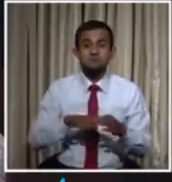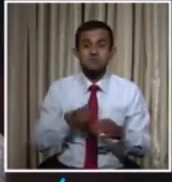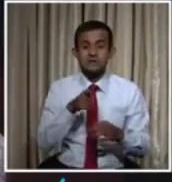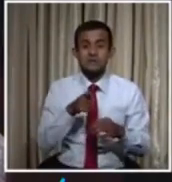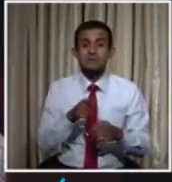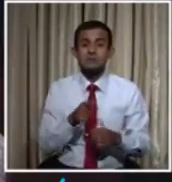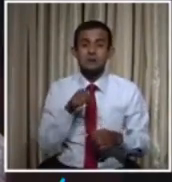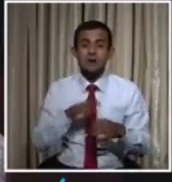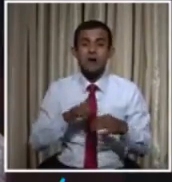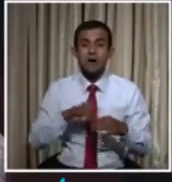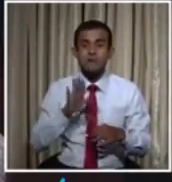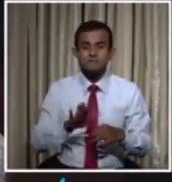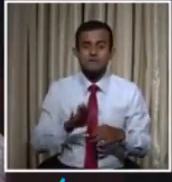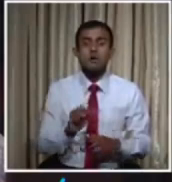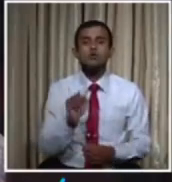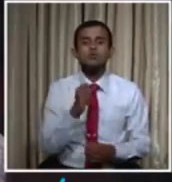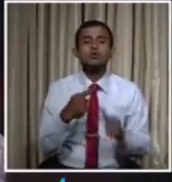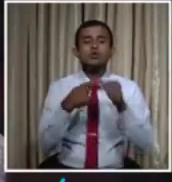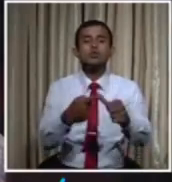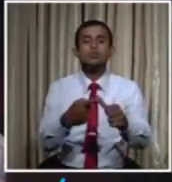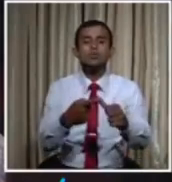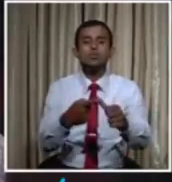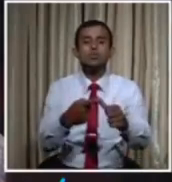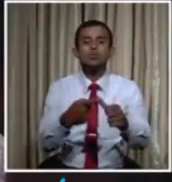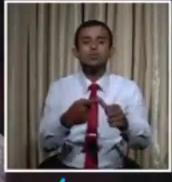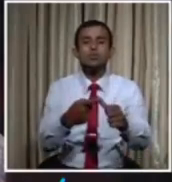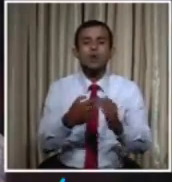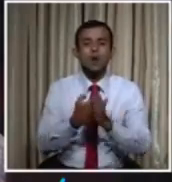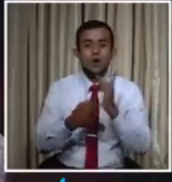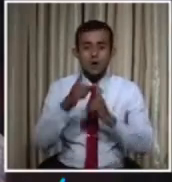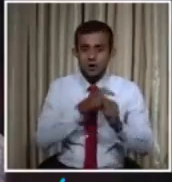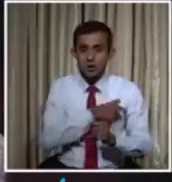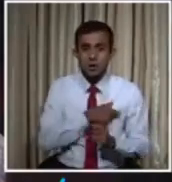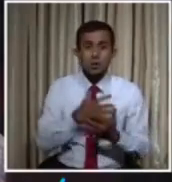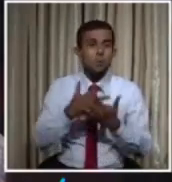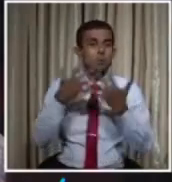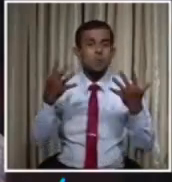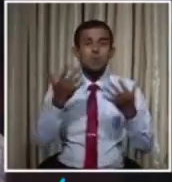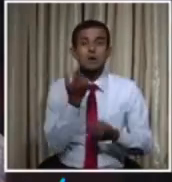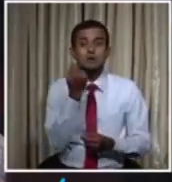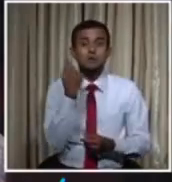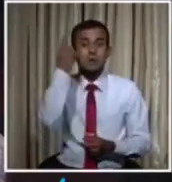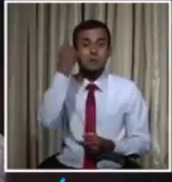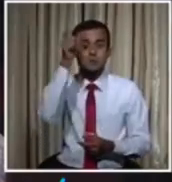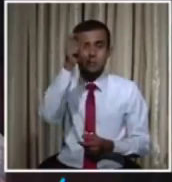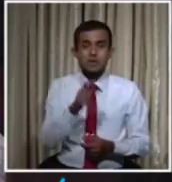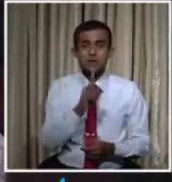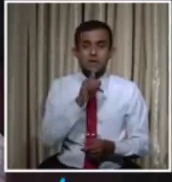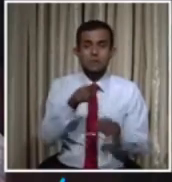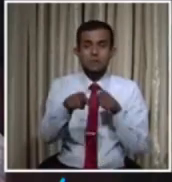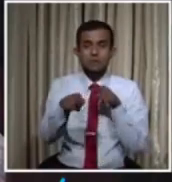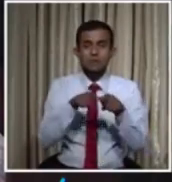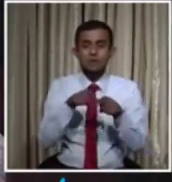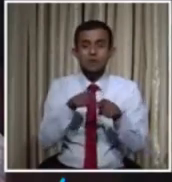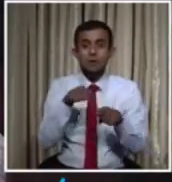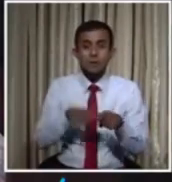තත්ත්වය මොකද්ද විසඳුම දරු කතානායකතුමනි බොහෝ ආර්ථික විද්‍යාඥයින් කියන ආකාරයට